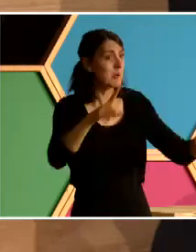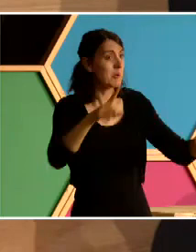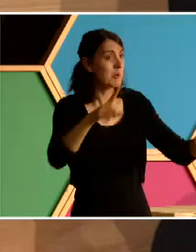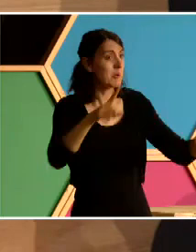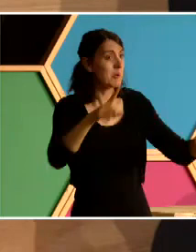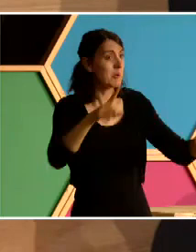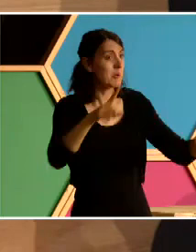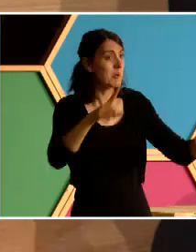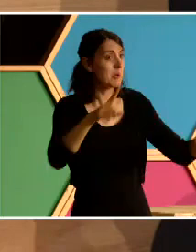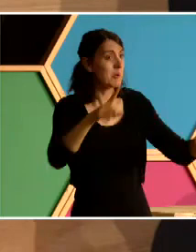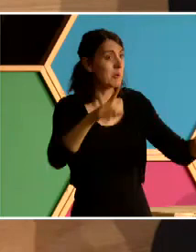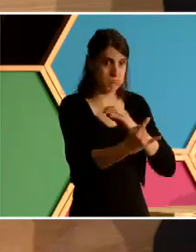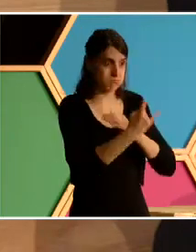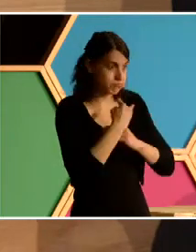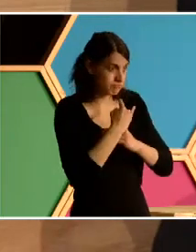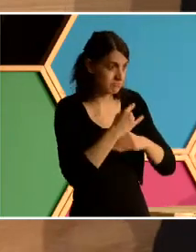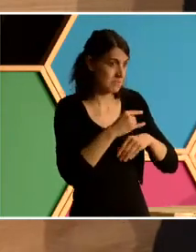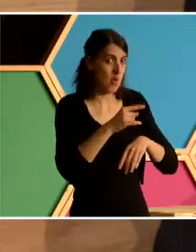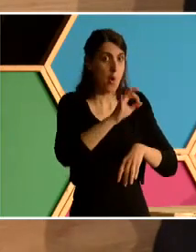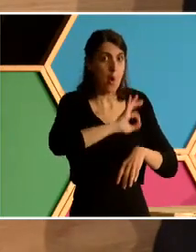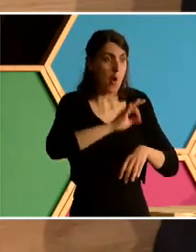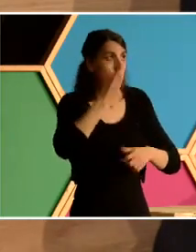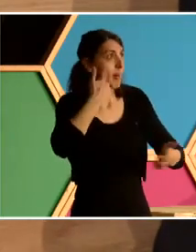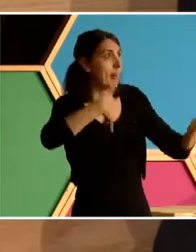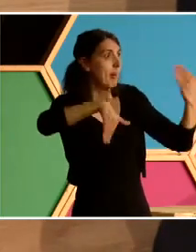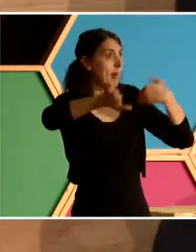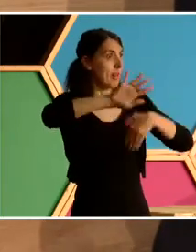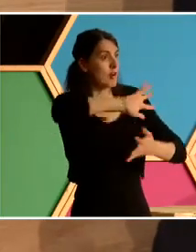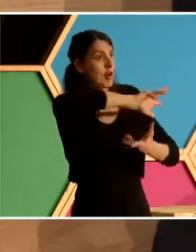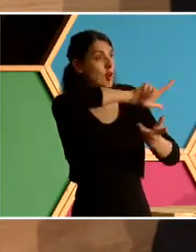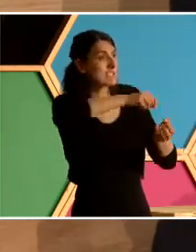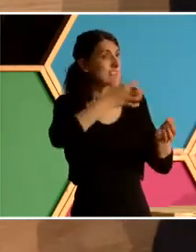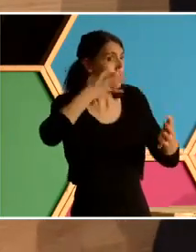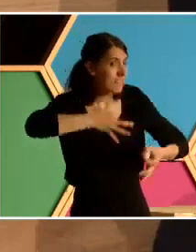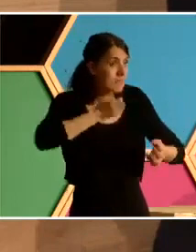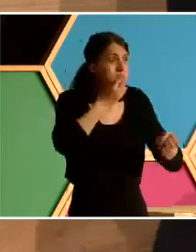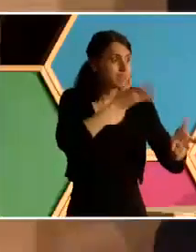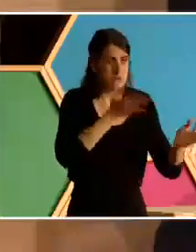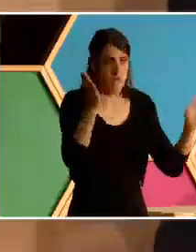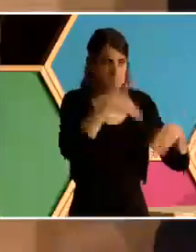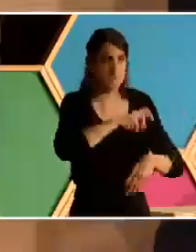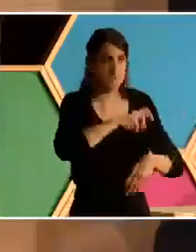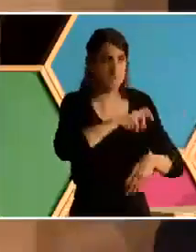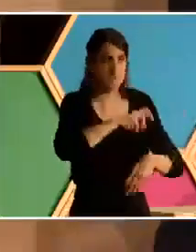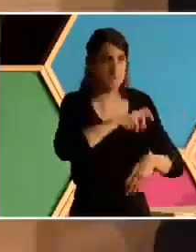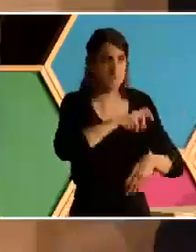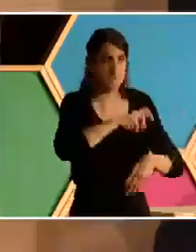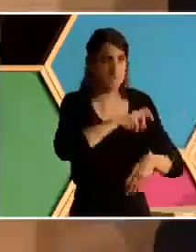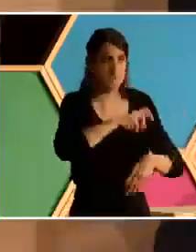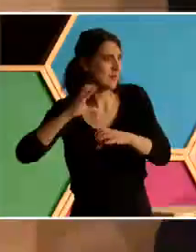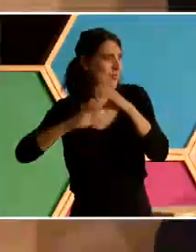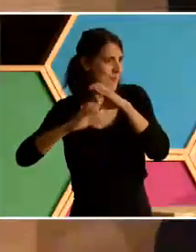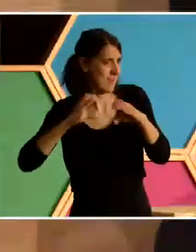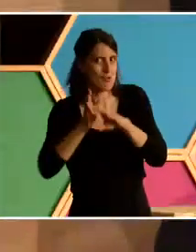principi, o ens enganyen o ens distreuen. Però, sens dubte, no ens informen. Els grans, hi ha altres mitjans que ho poden fer. I hem perdut una